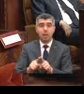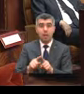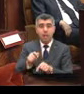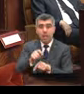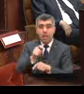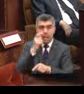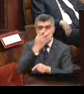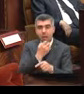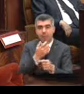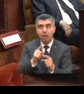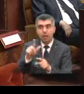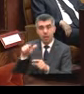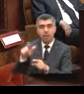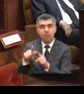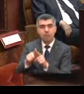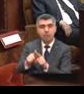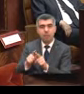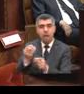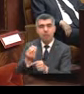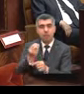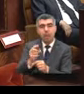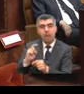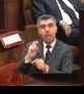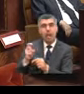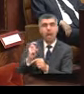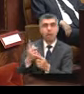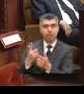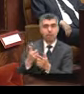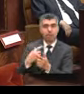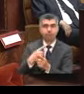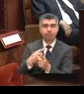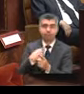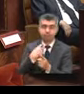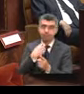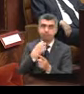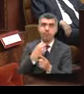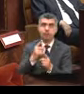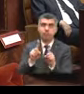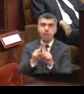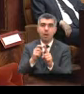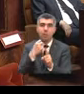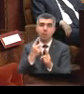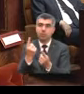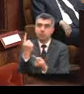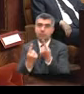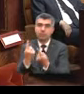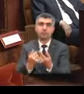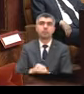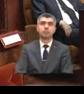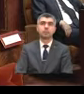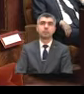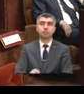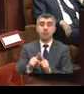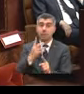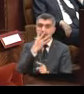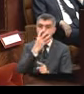هاد الأطفال، لدرجة أن تأجير ديال الطفل، وبين قوسين على هاد الكلمة لأن البشر لا يؤجر، ولكن للأسف الشديد بما